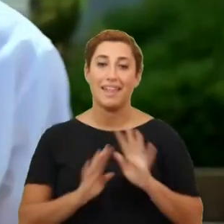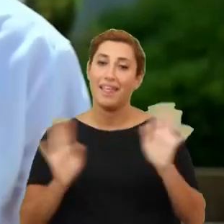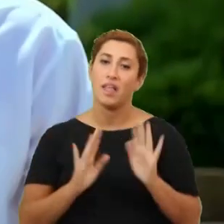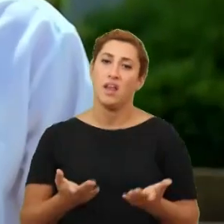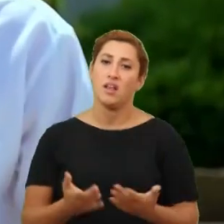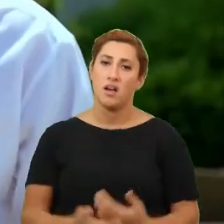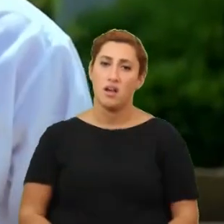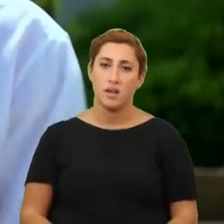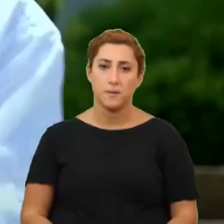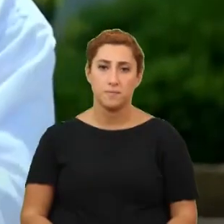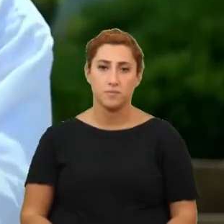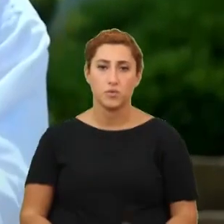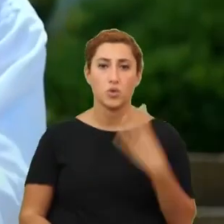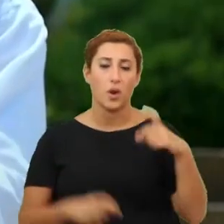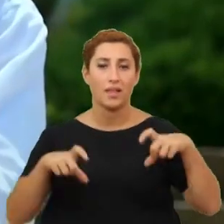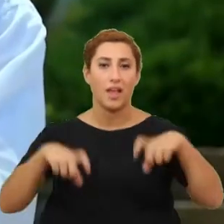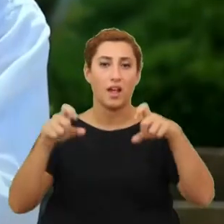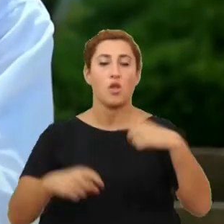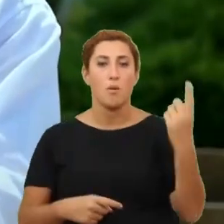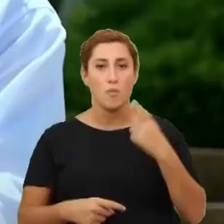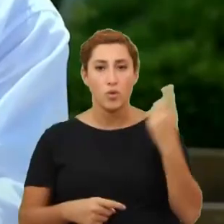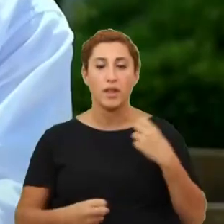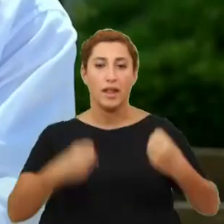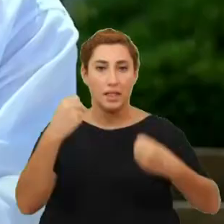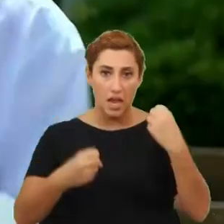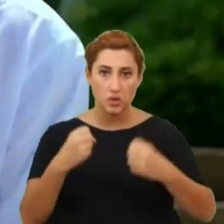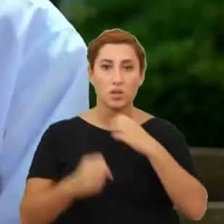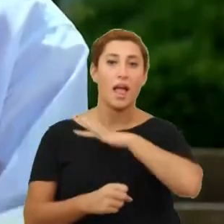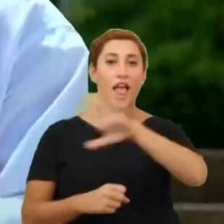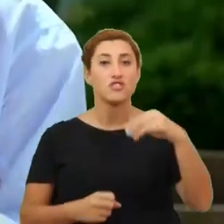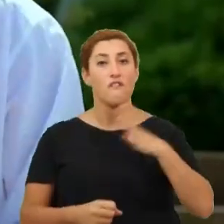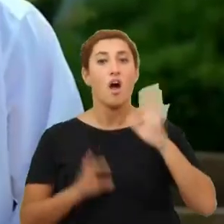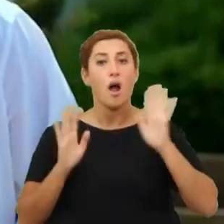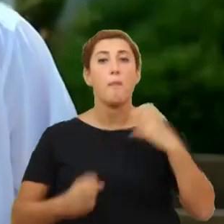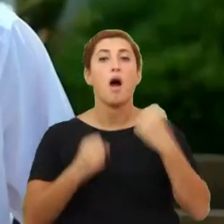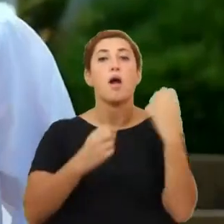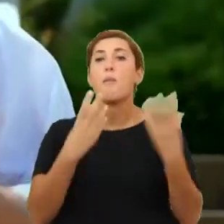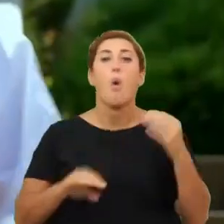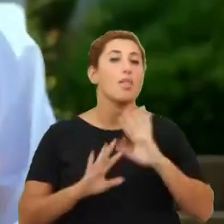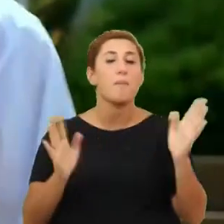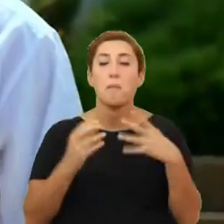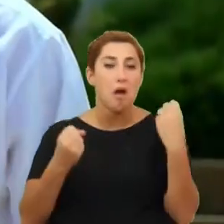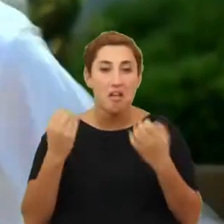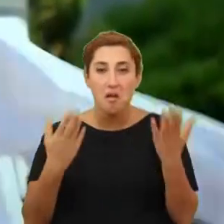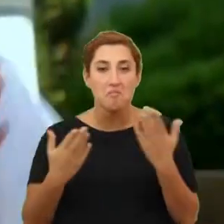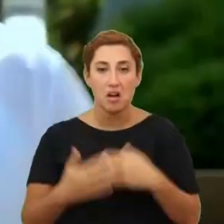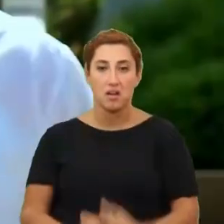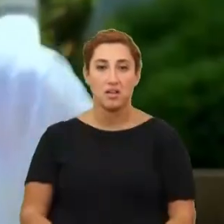Yeter ya. Dört tekerleğin, motorun, direksiyonun, her şeyin var ama araba olamamışsın, araba.